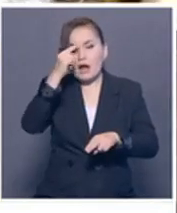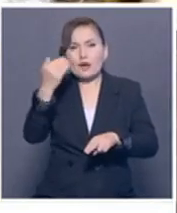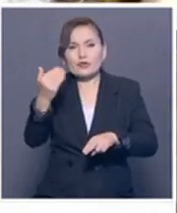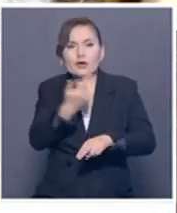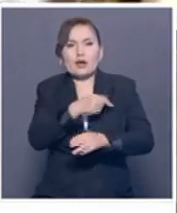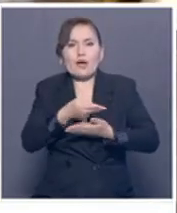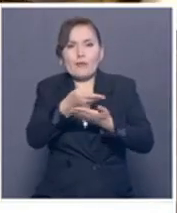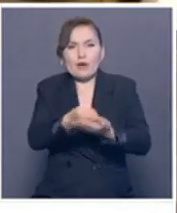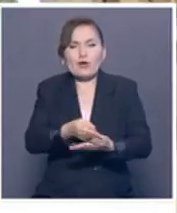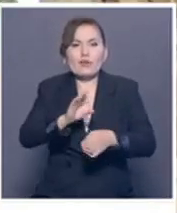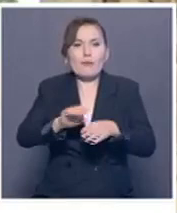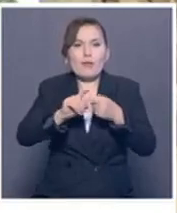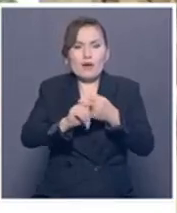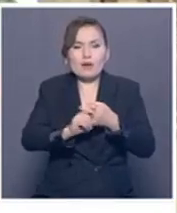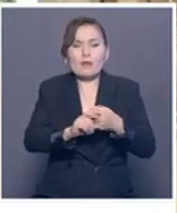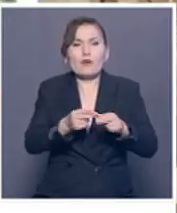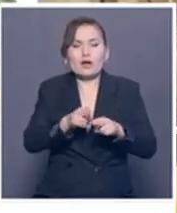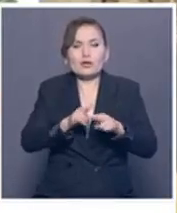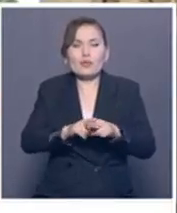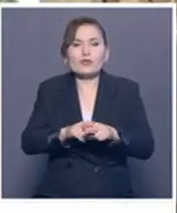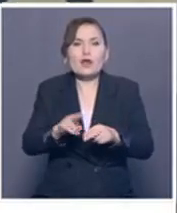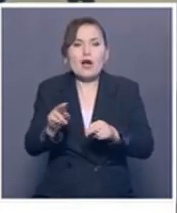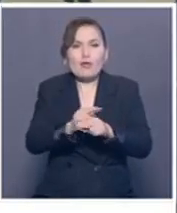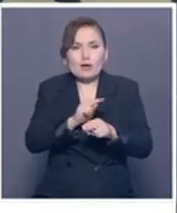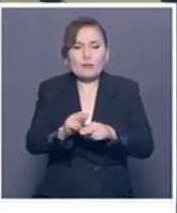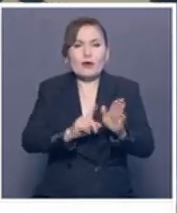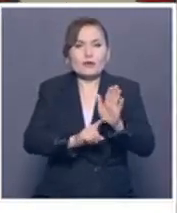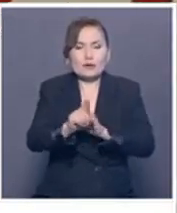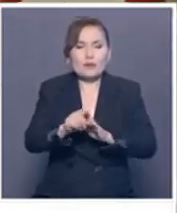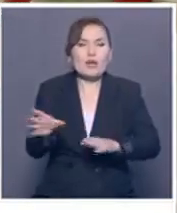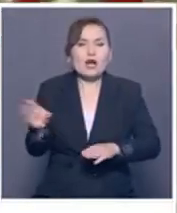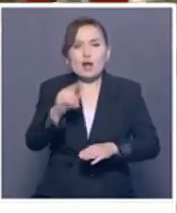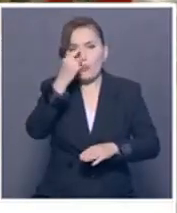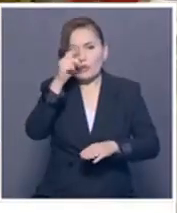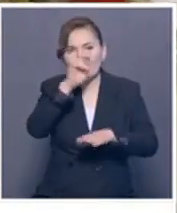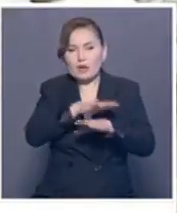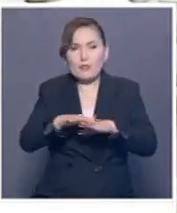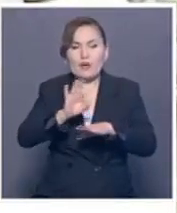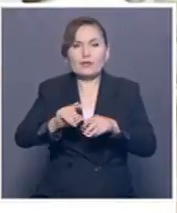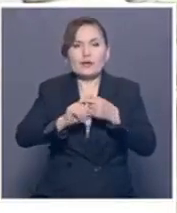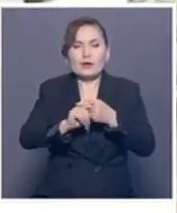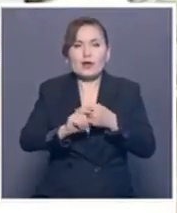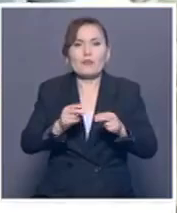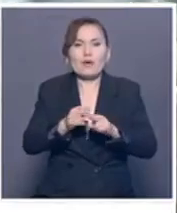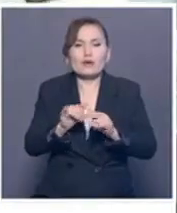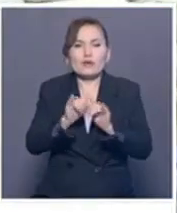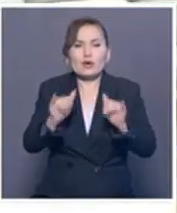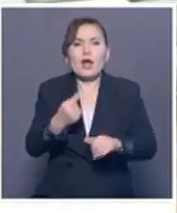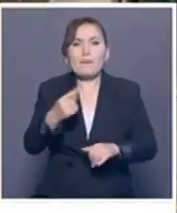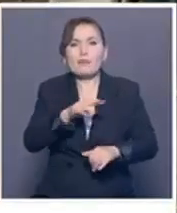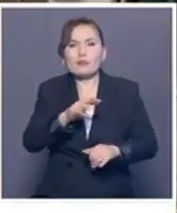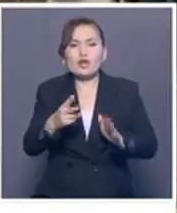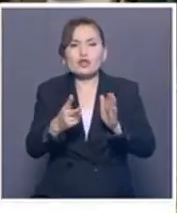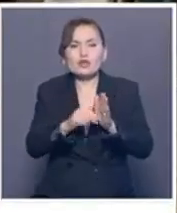ол өзімен қарым-қатынаста болғандардан оқшауланып тест тапсыруын сұрады. Жалпы Үндістанда қауіпті дертке шалдыққандар 1 миллион 800 мыңнан